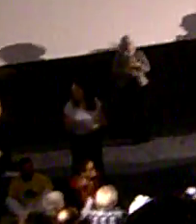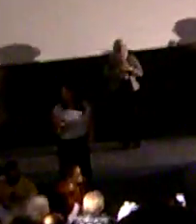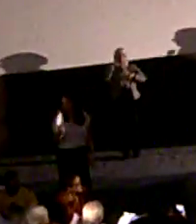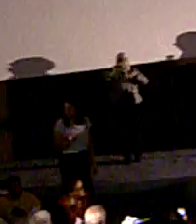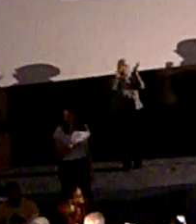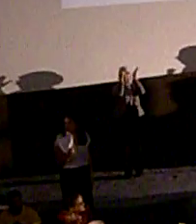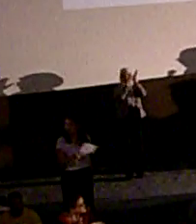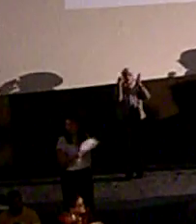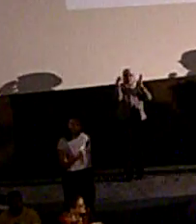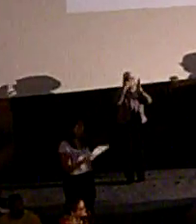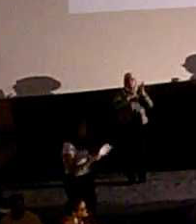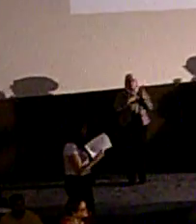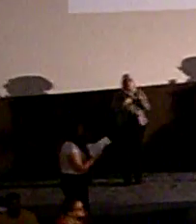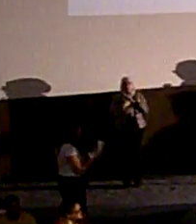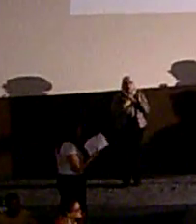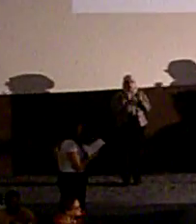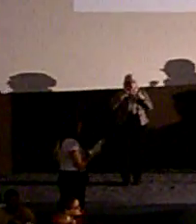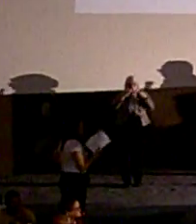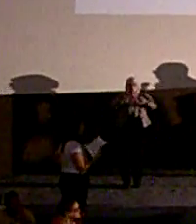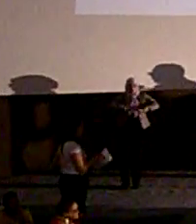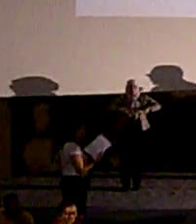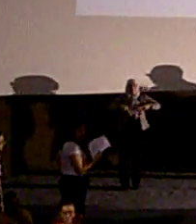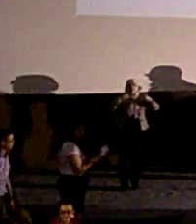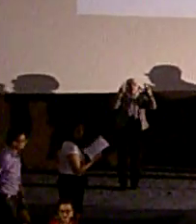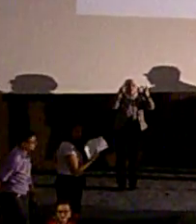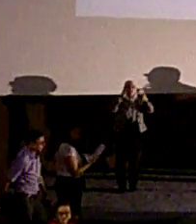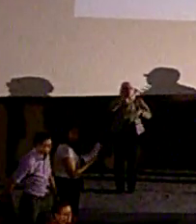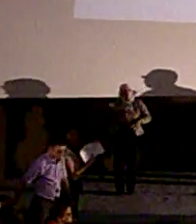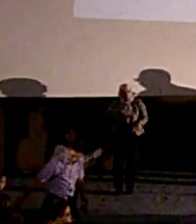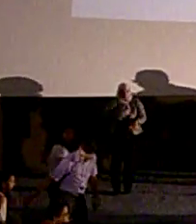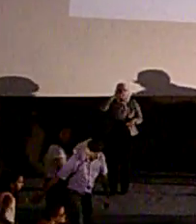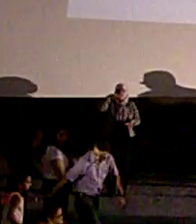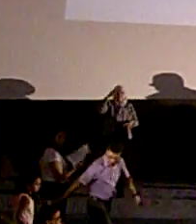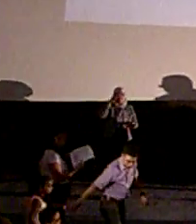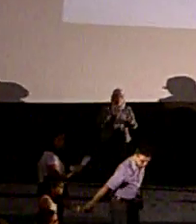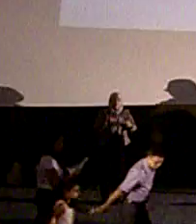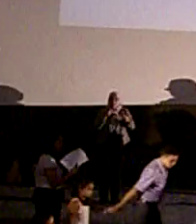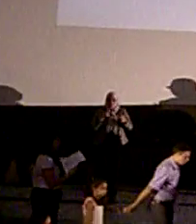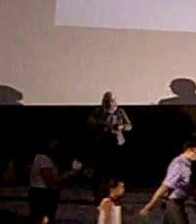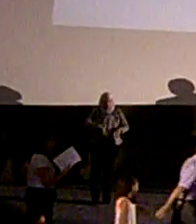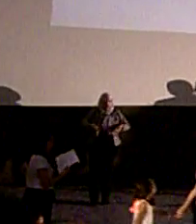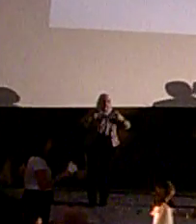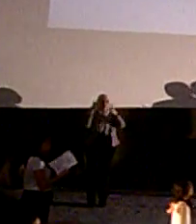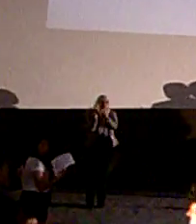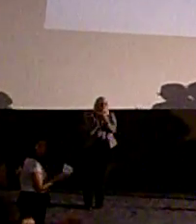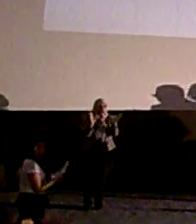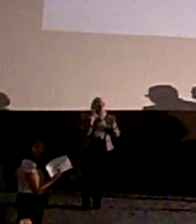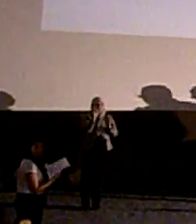2018. هذا دستورنا أردناه حياة كريمة، لا فقط حياة معاشة لكل